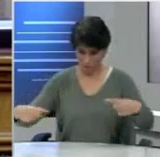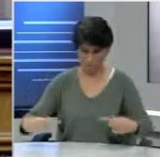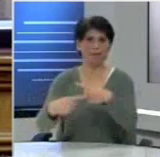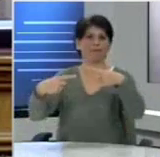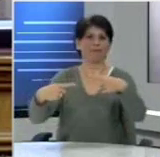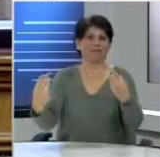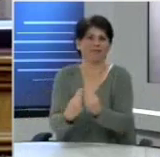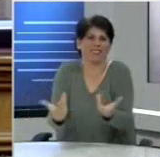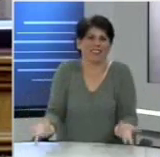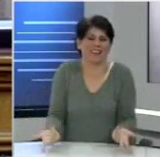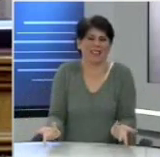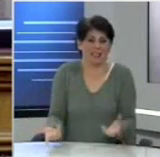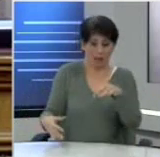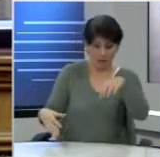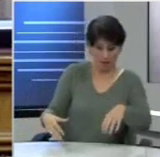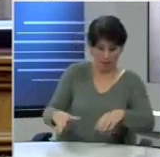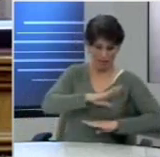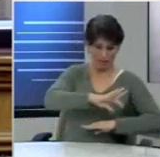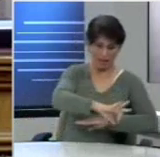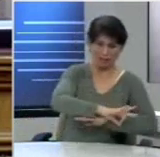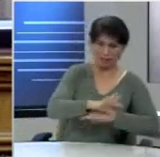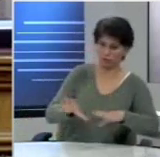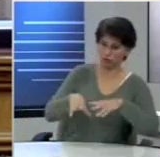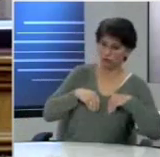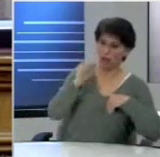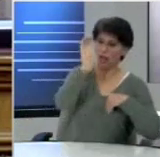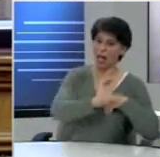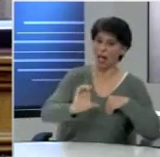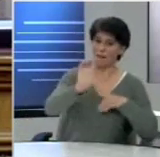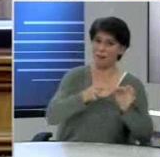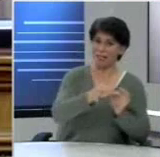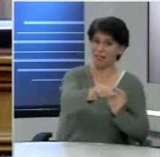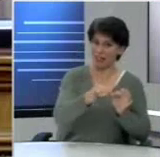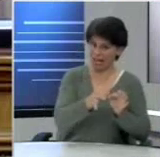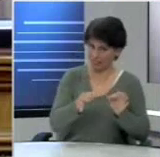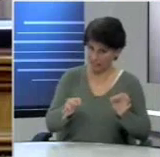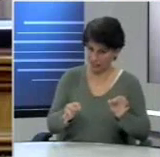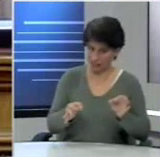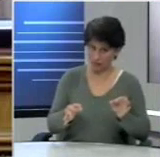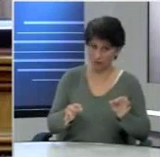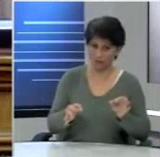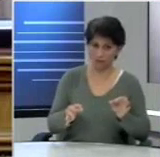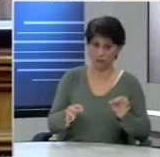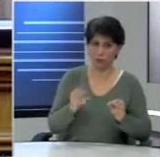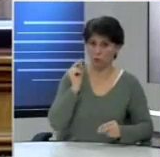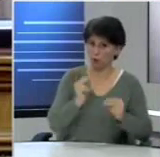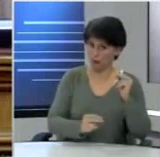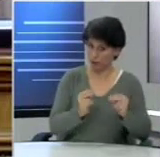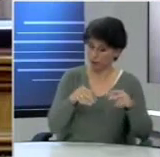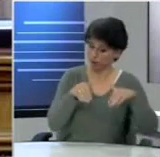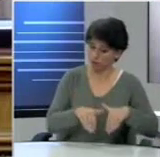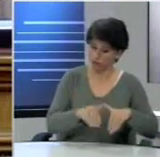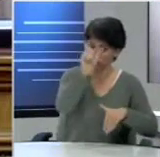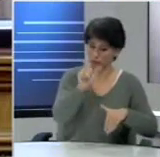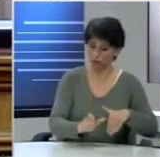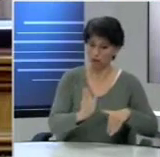μία πλευρά η στρατηγική που υιοθετεί την ευρωπαϊκή διάσταση του προβλήματος, που σέβεται τον